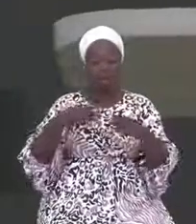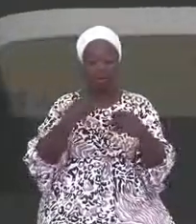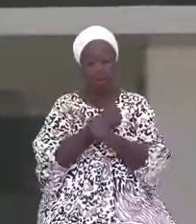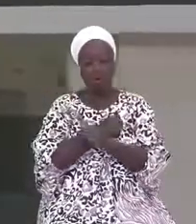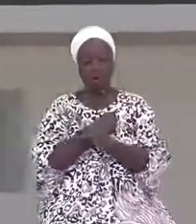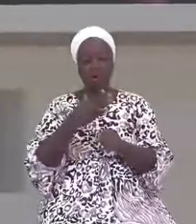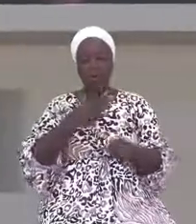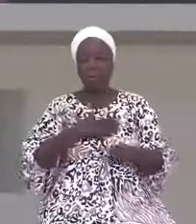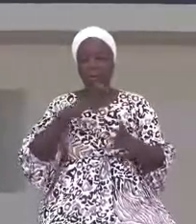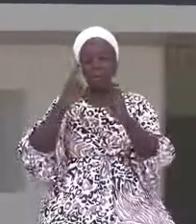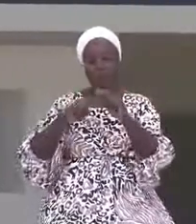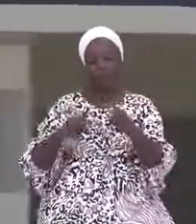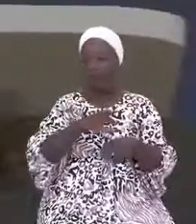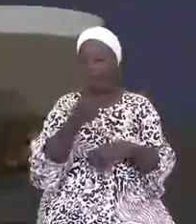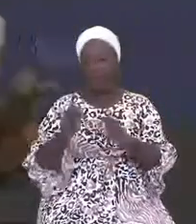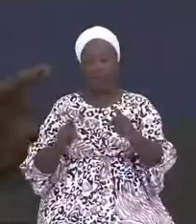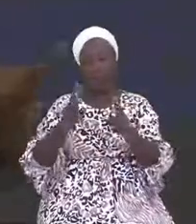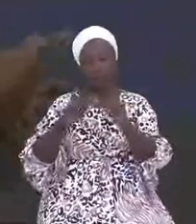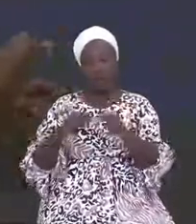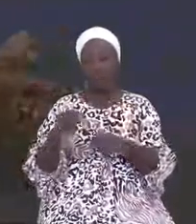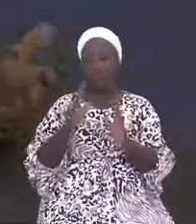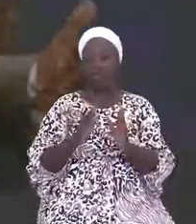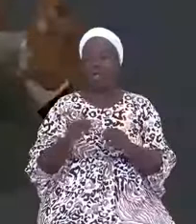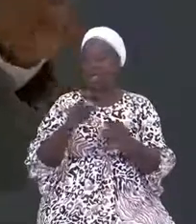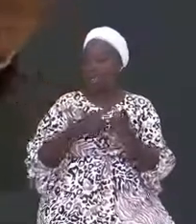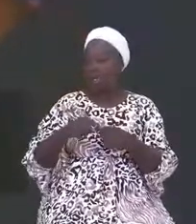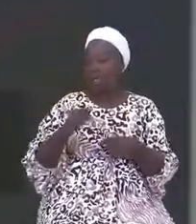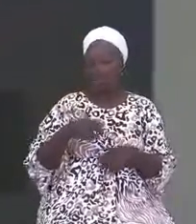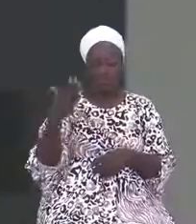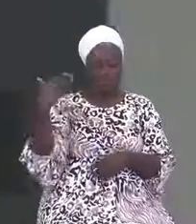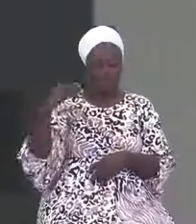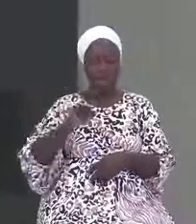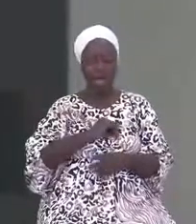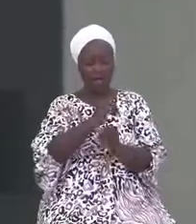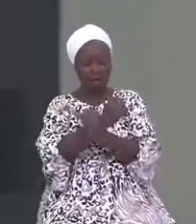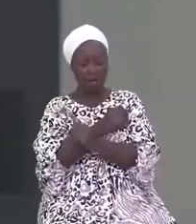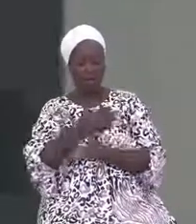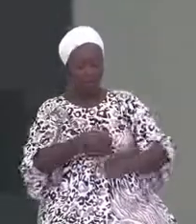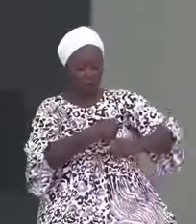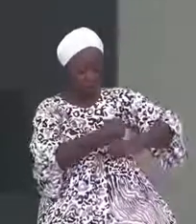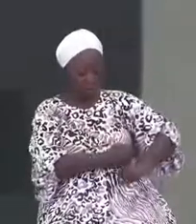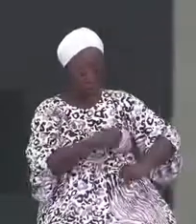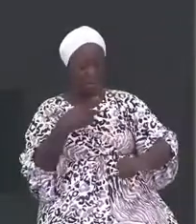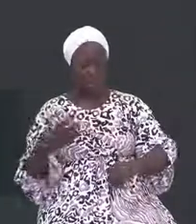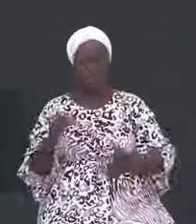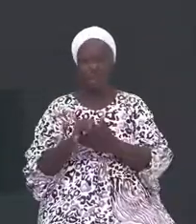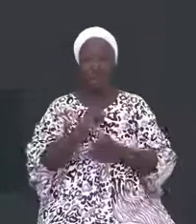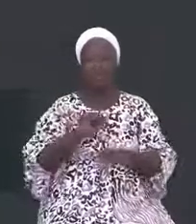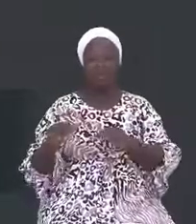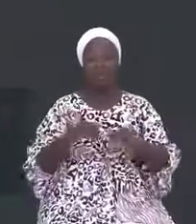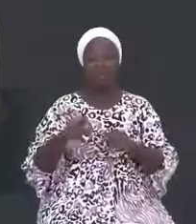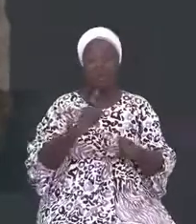Les jours où nous passés sont les jours où je protège les choses que je fais. Maintenant, ce que les autres